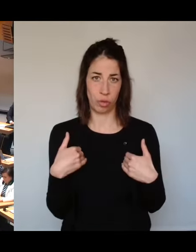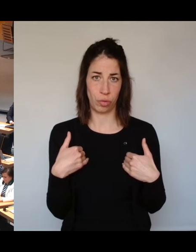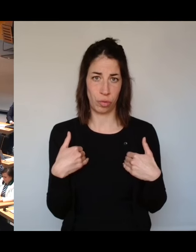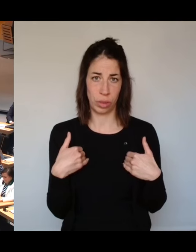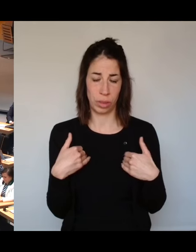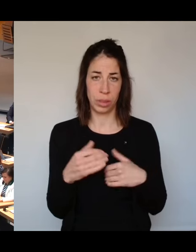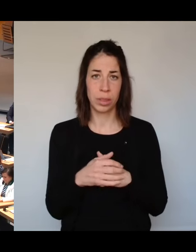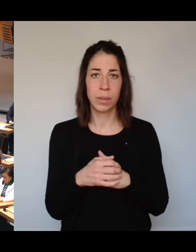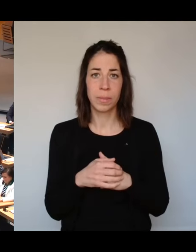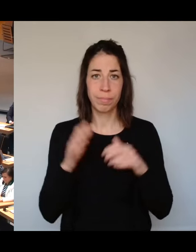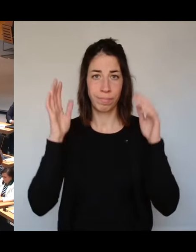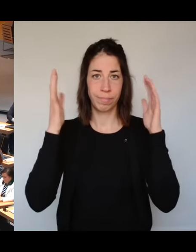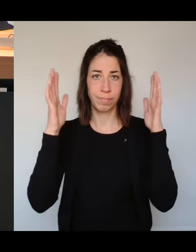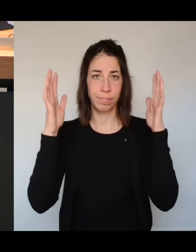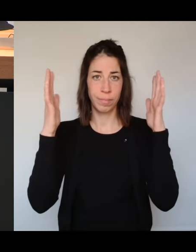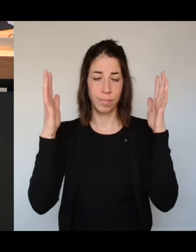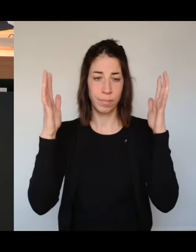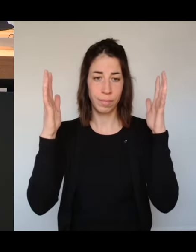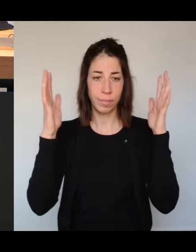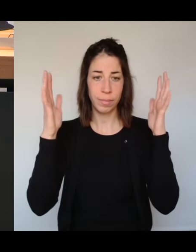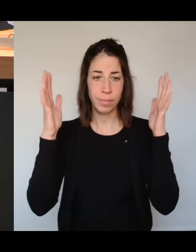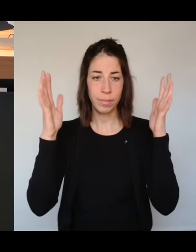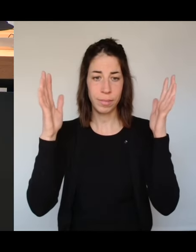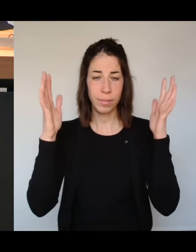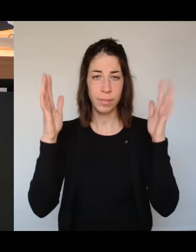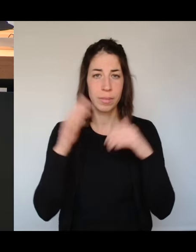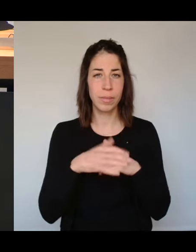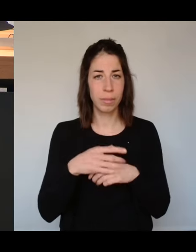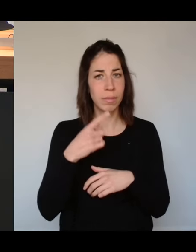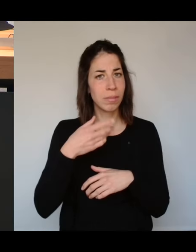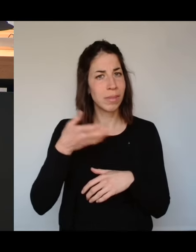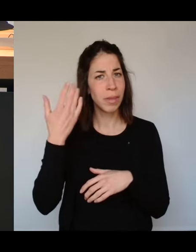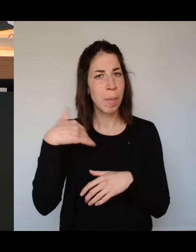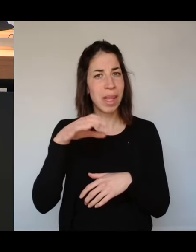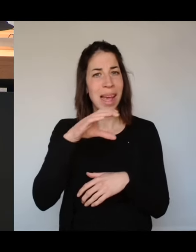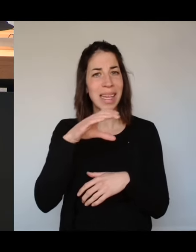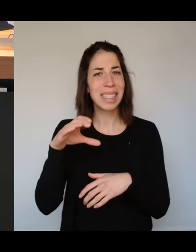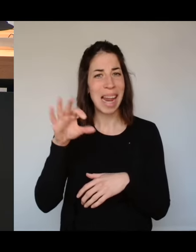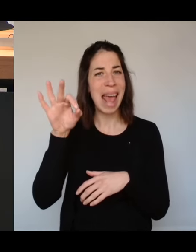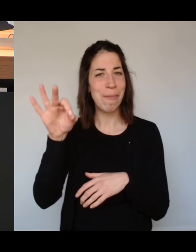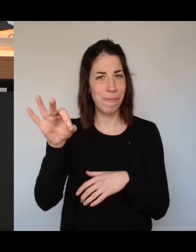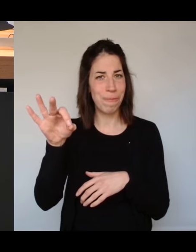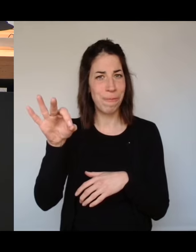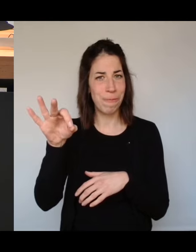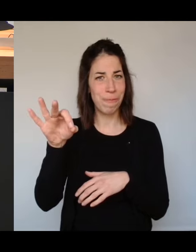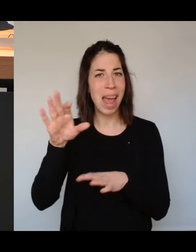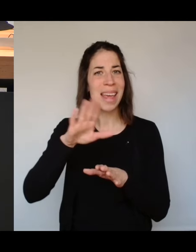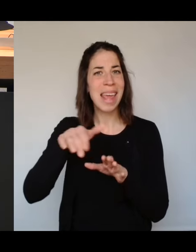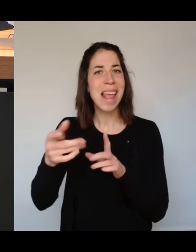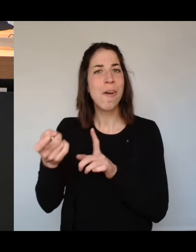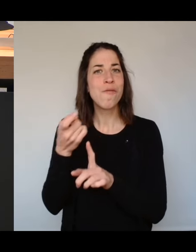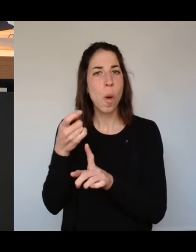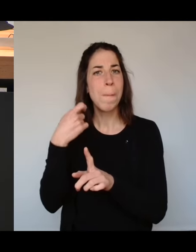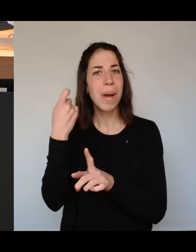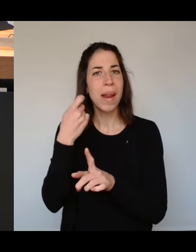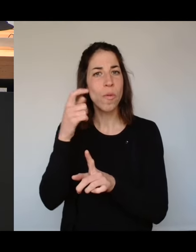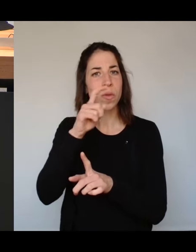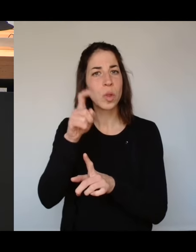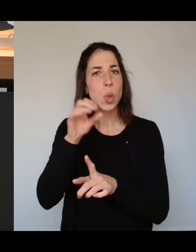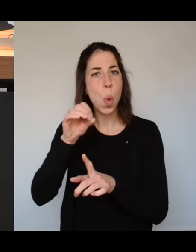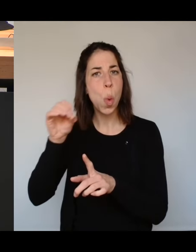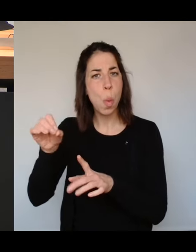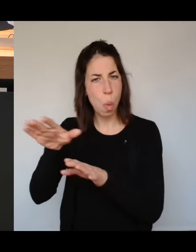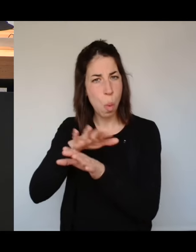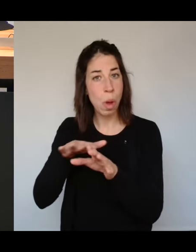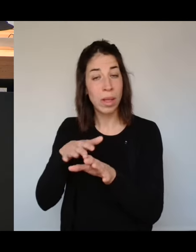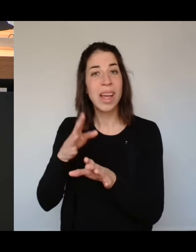Erinnern Sie sich noch an Christiane F. und die Kinder vom Bahnhof Zoo? Vor über 40 Jahren war dort der Drogenhotspot Berlins. Und auch